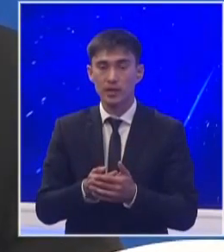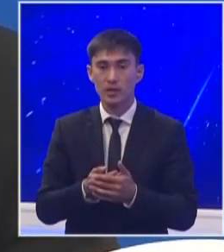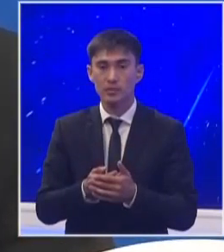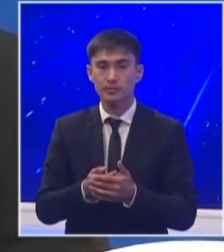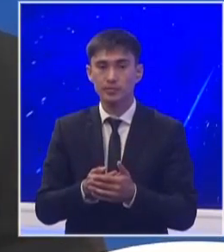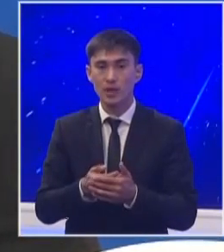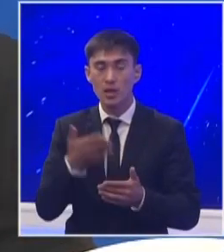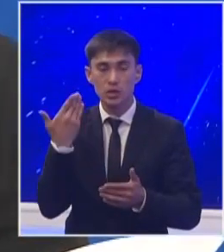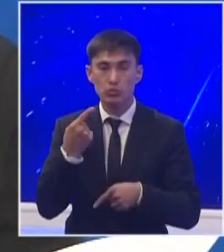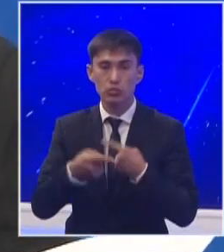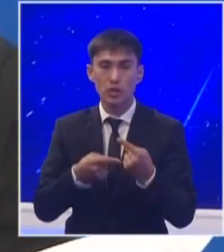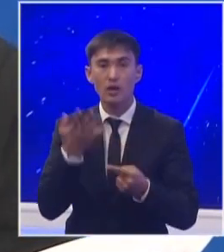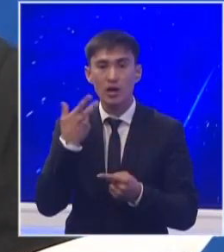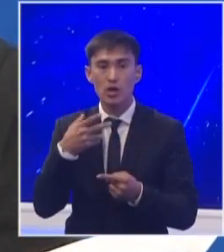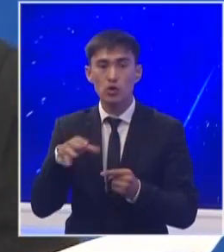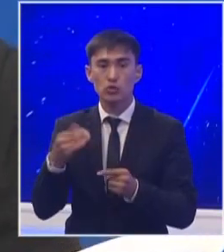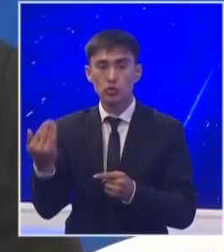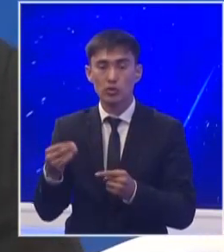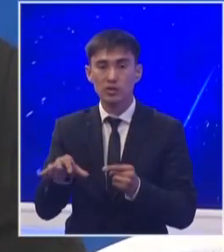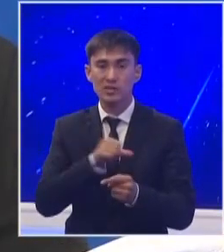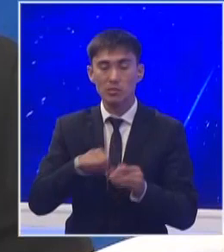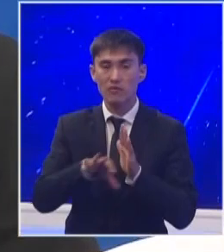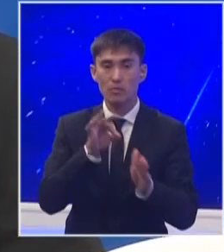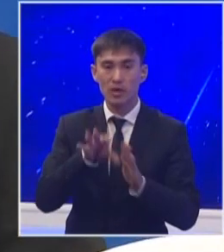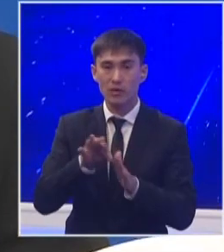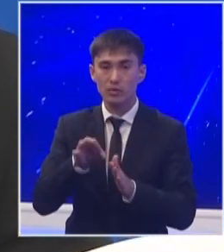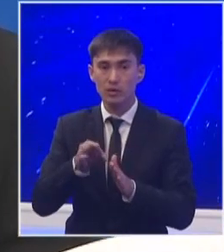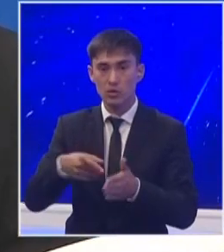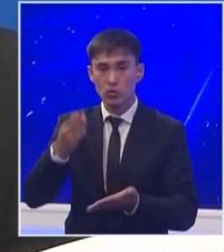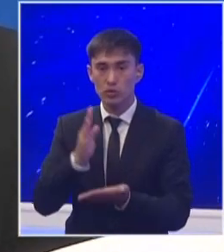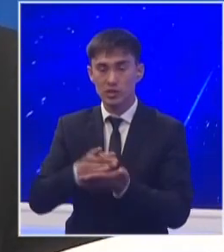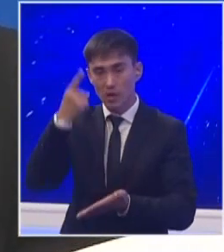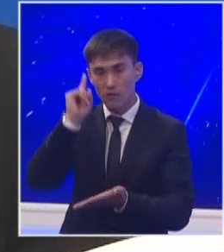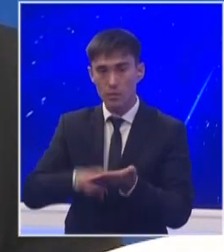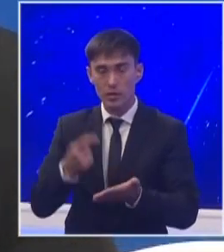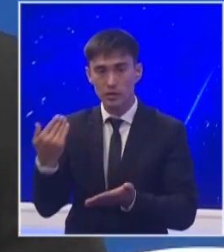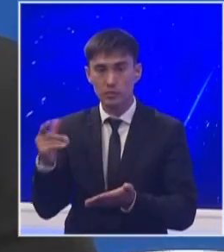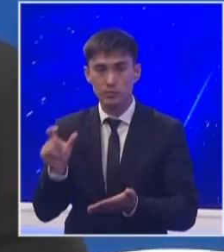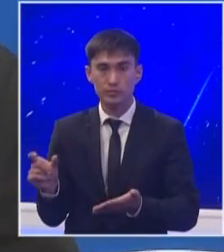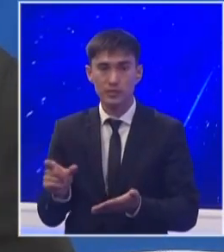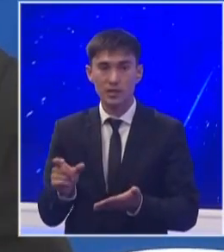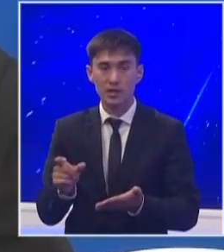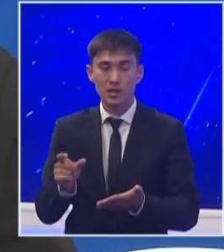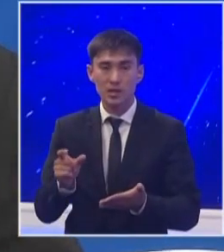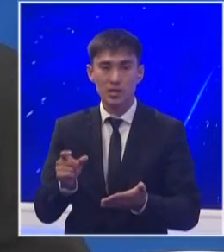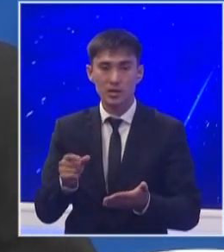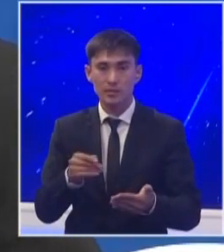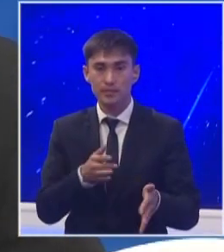когда стороны сами выбирают арбитра, то есть уже доверие у них есть к этому арбитру, и гибкость,